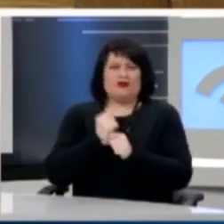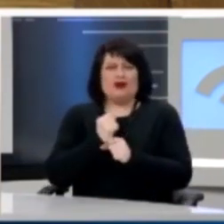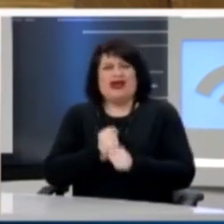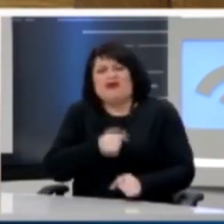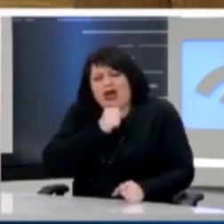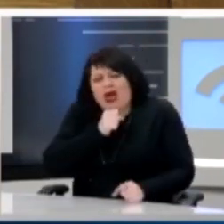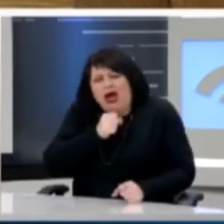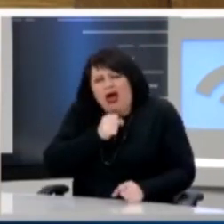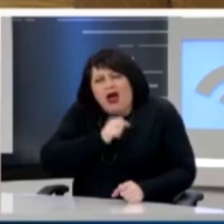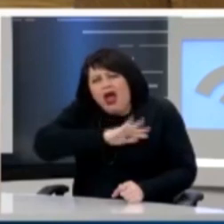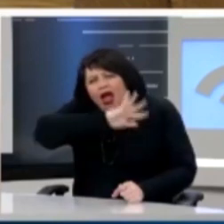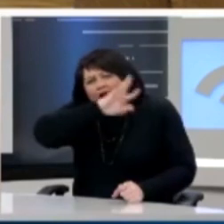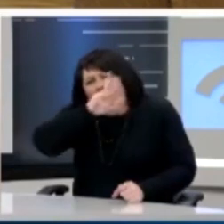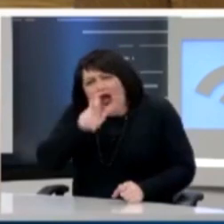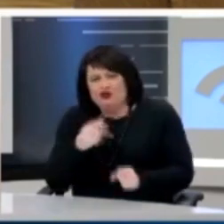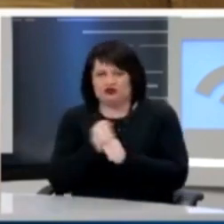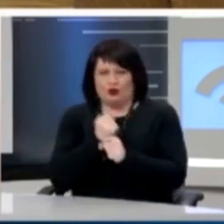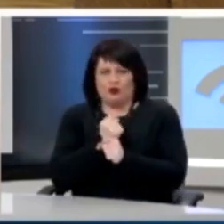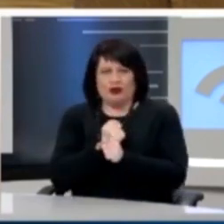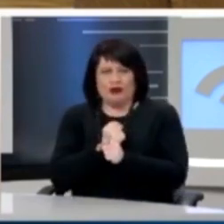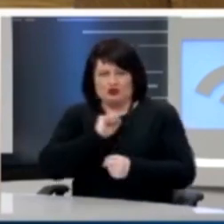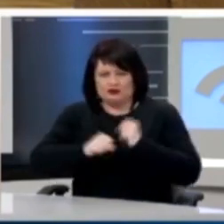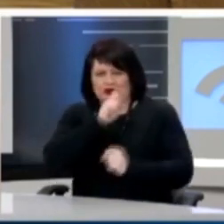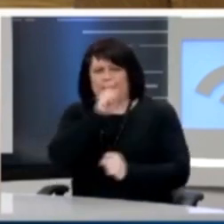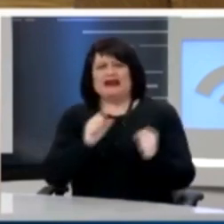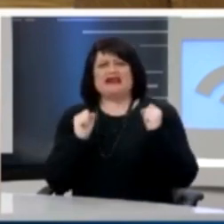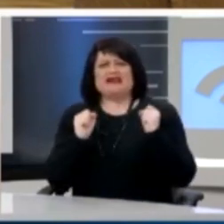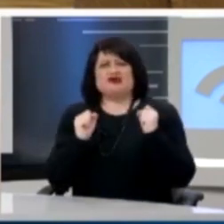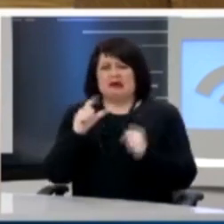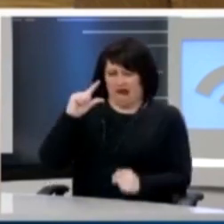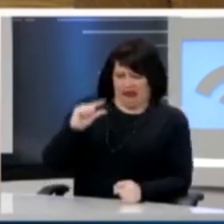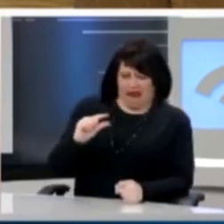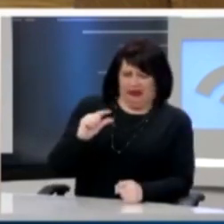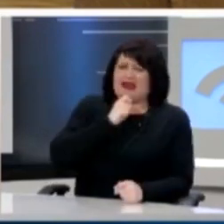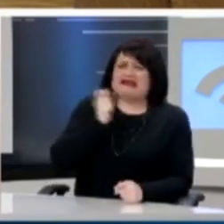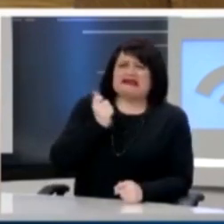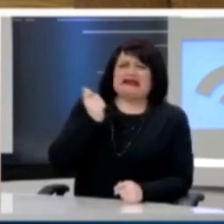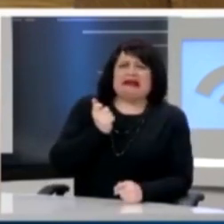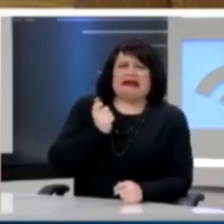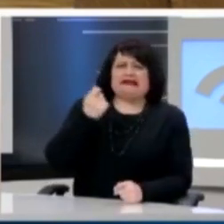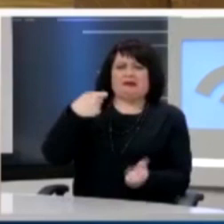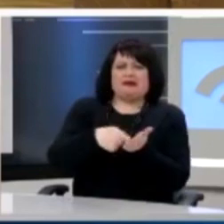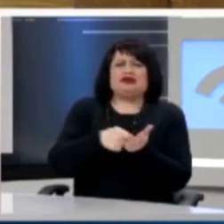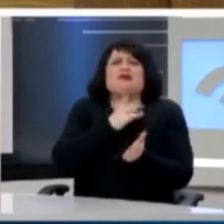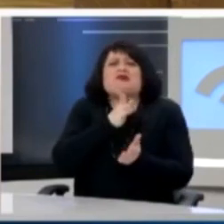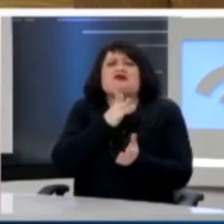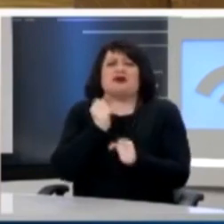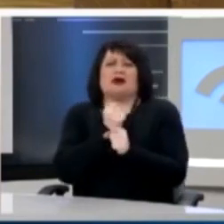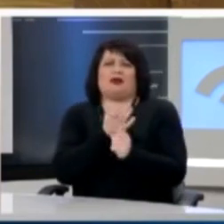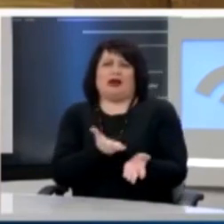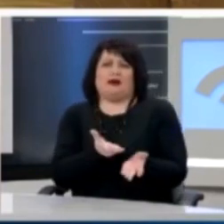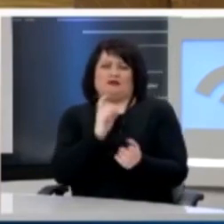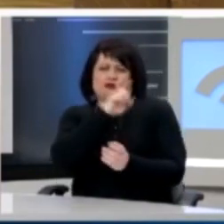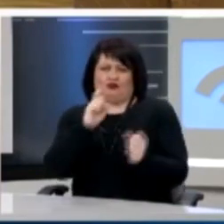μέχρι τα βαθιά γεράματα και να προσπαθούμε να επιβιώσουμε με μια μερική σύνταξη και ένα μισθό μερικής